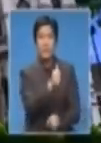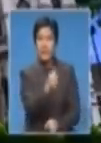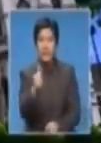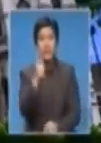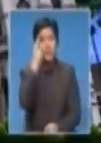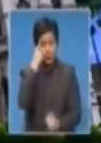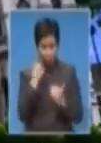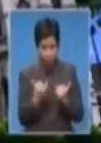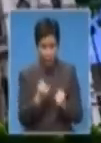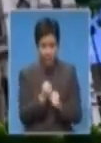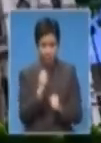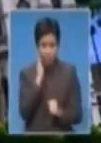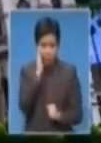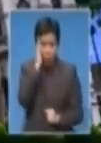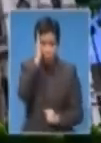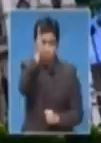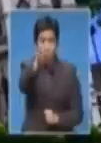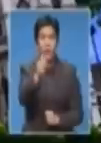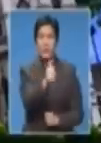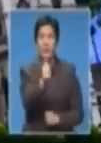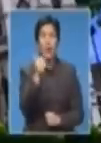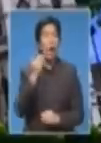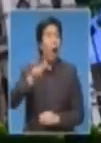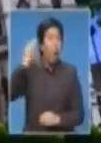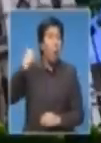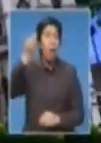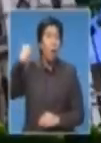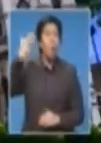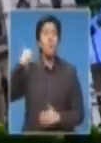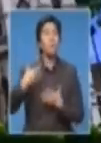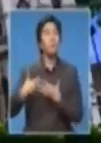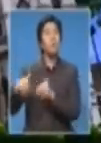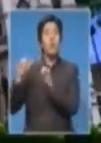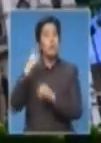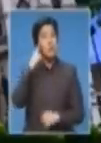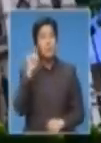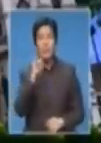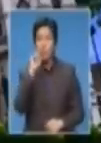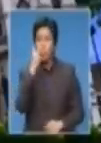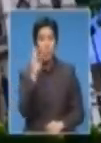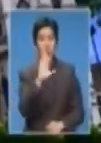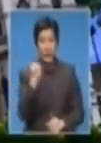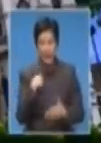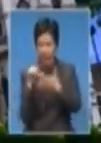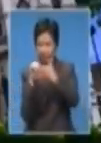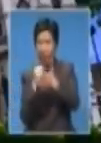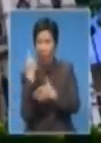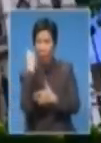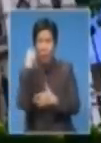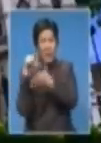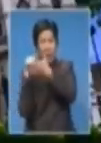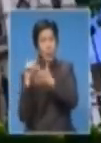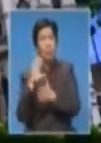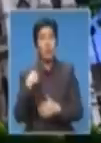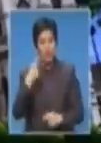ปัจจุบันวันนี้ให้เป็นอนาคตแล้วก็อดีตเหล่านั้นอย่าให้มันเกิดขึ้นมาอีกนั่นเองนะครับเราแก้ไขอดีตไม่ได้แต่เรา